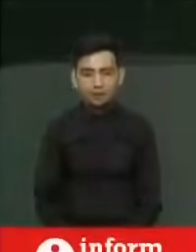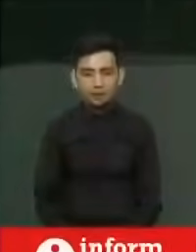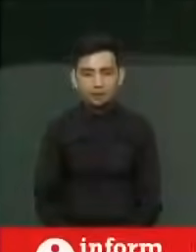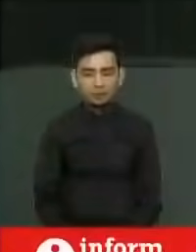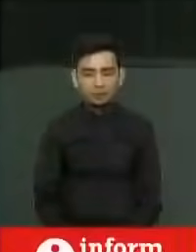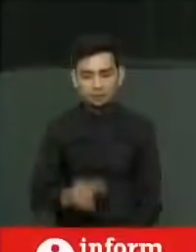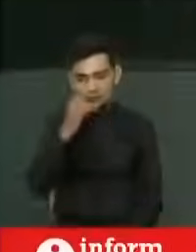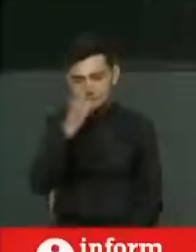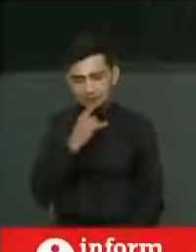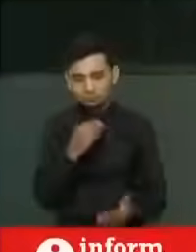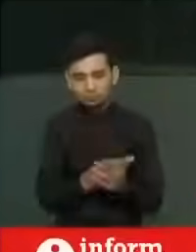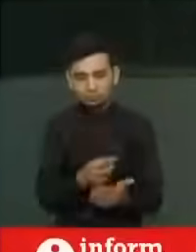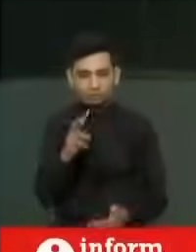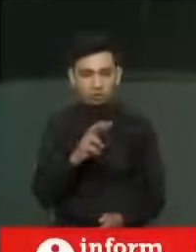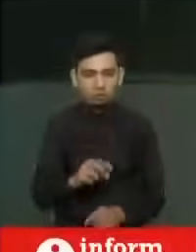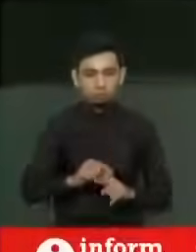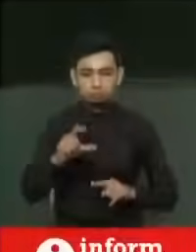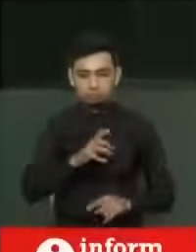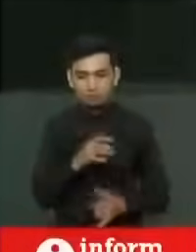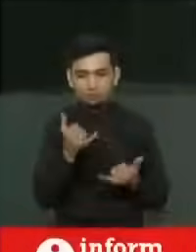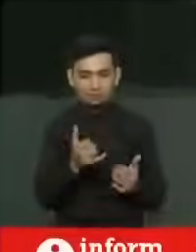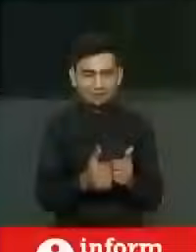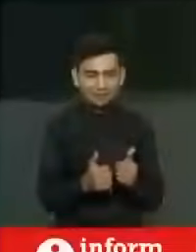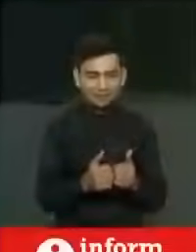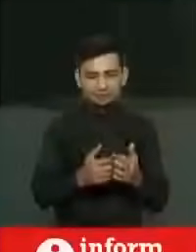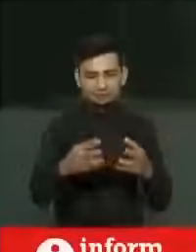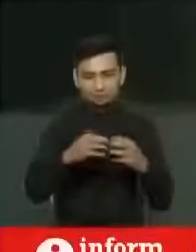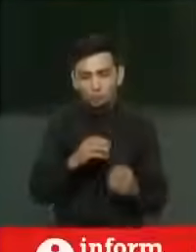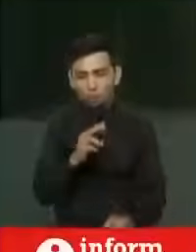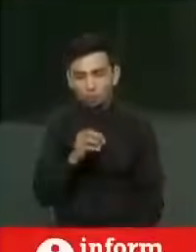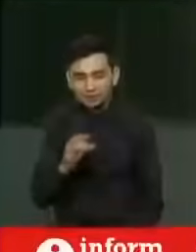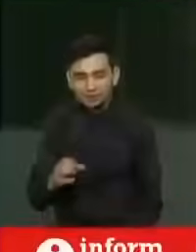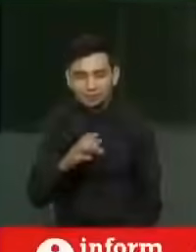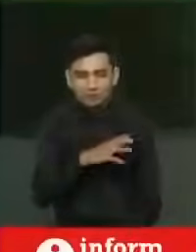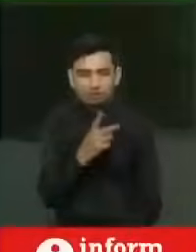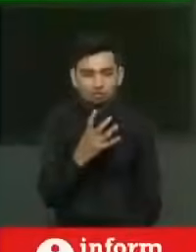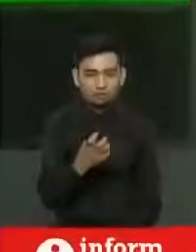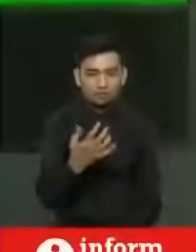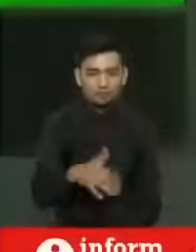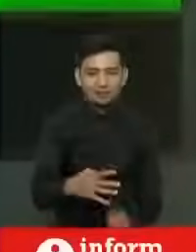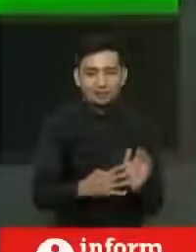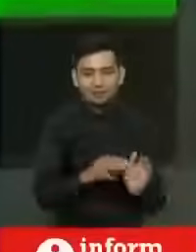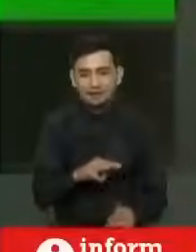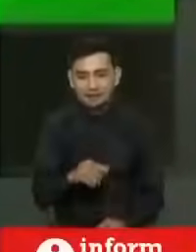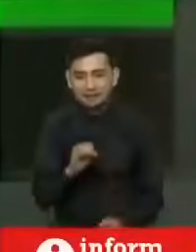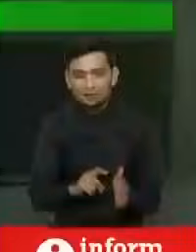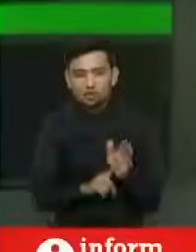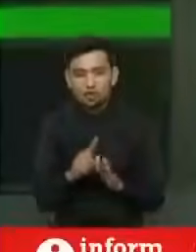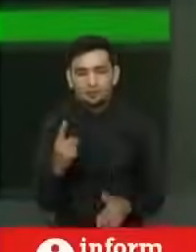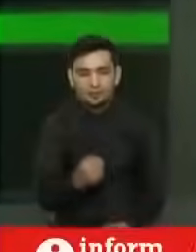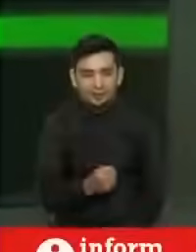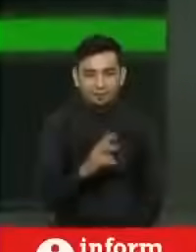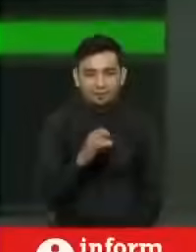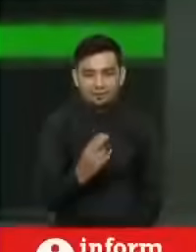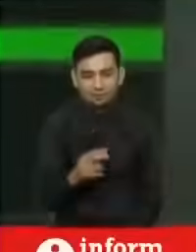В Казахстане подорожал доллар. Сегодня средневзвешенный курс составляет 459 тенге. С начала недели национальная